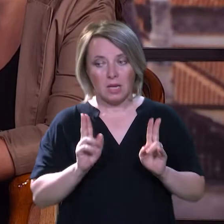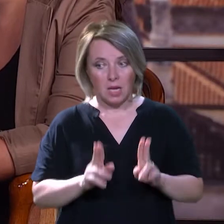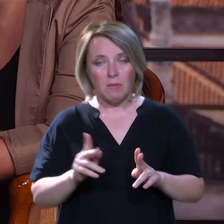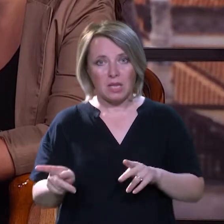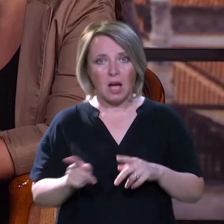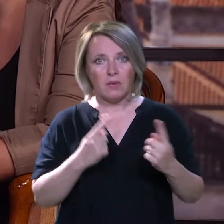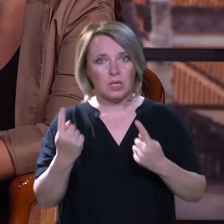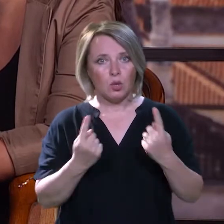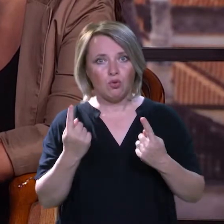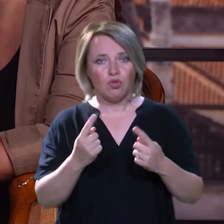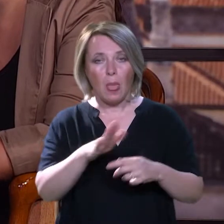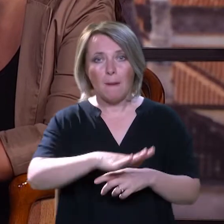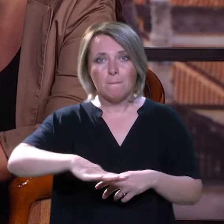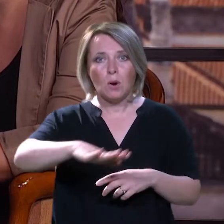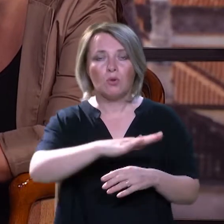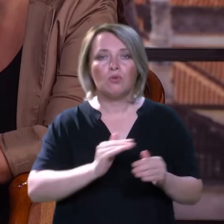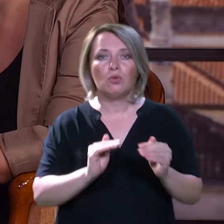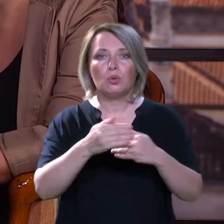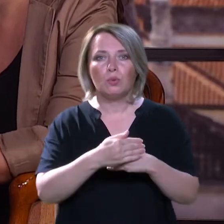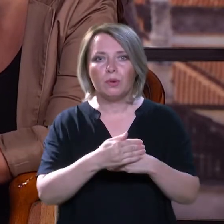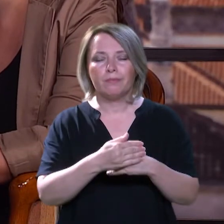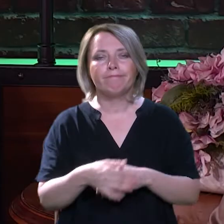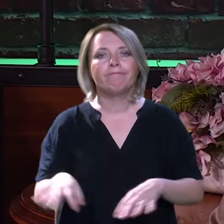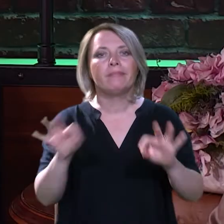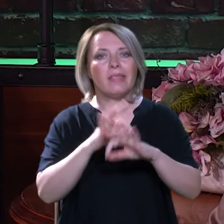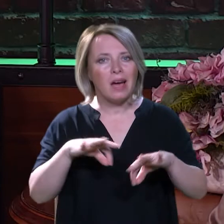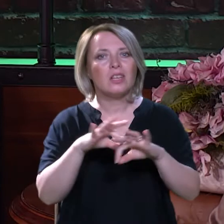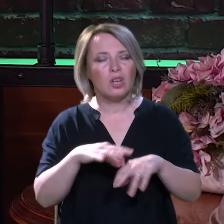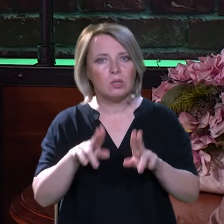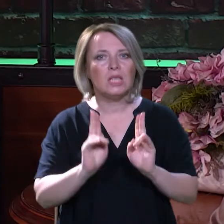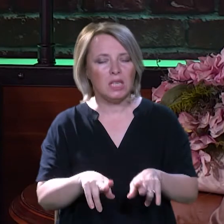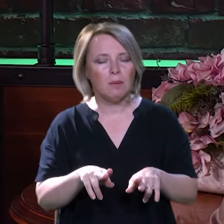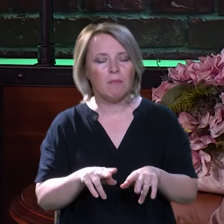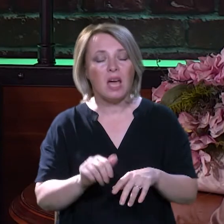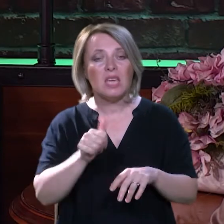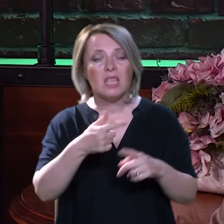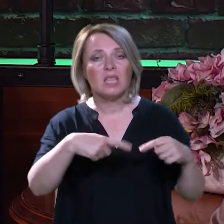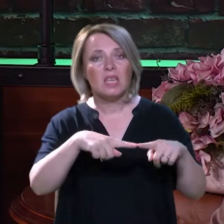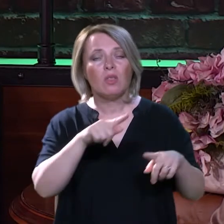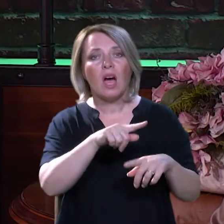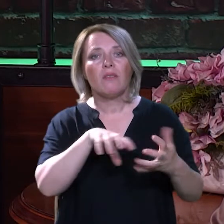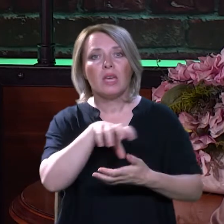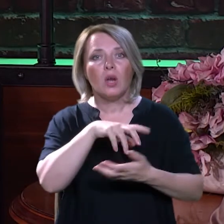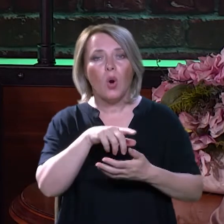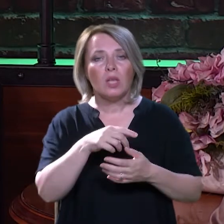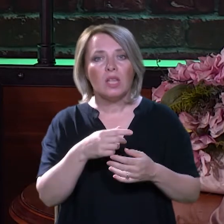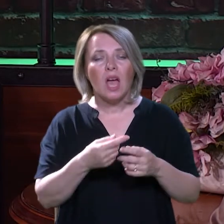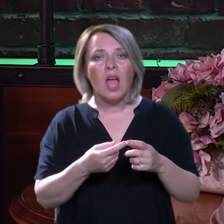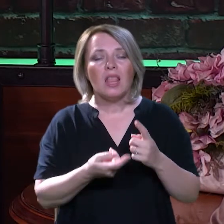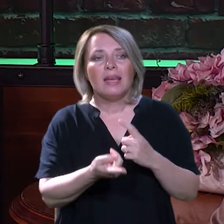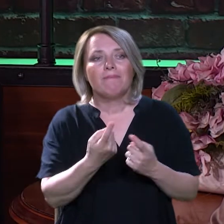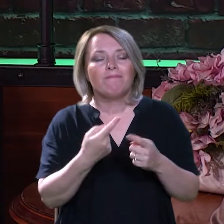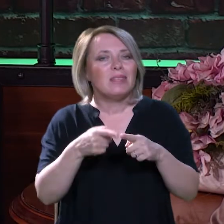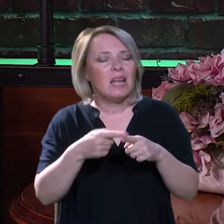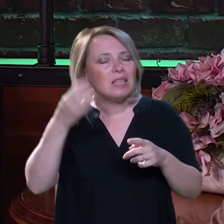takvih slučajeva na području Dubrovnika? Nažalost ima. Jedan dio takvih roditelja iz